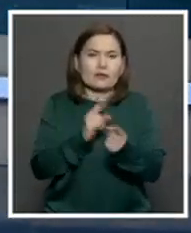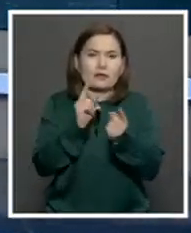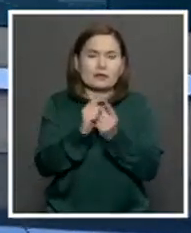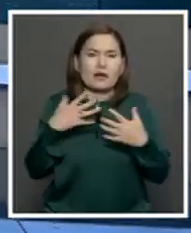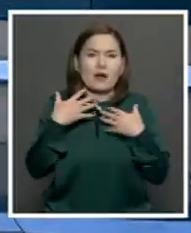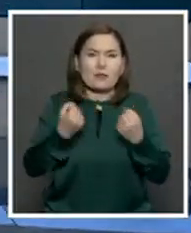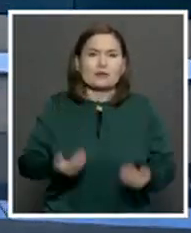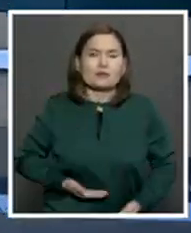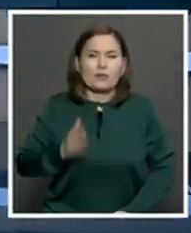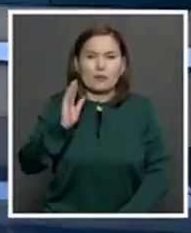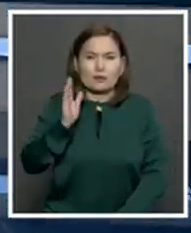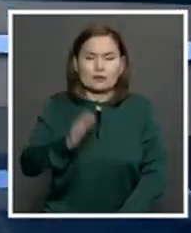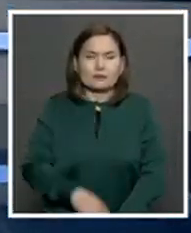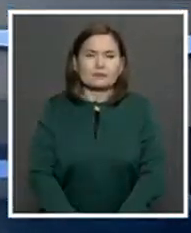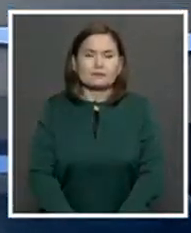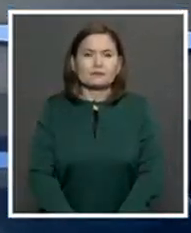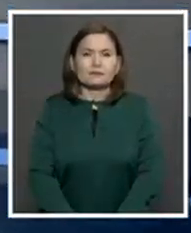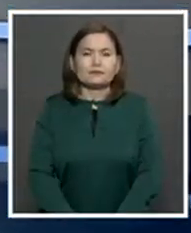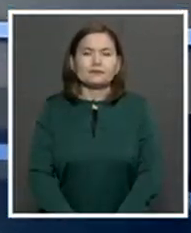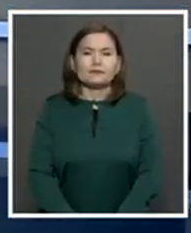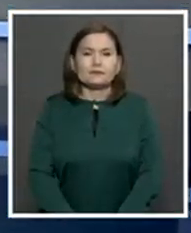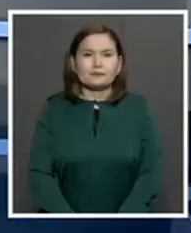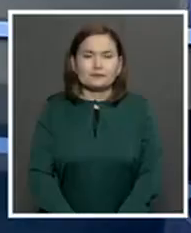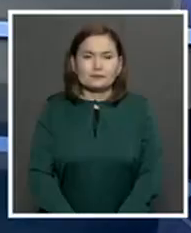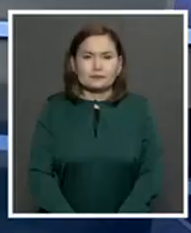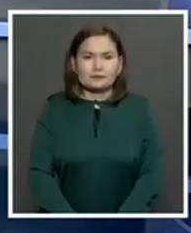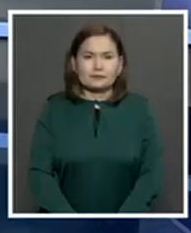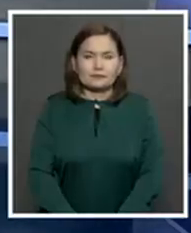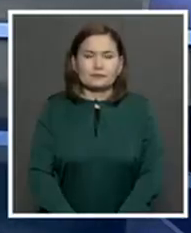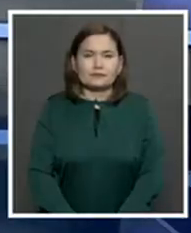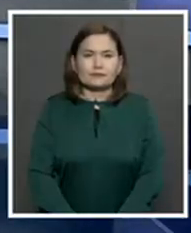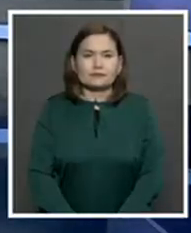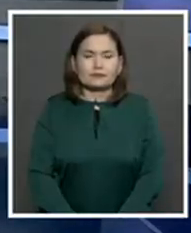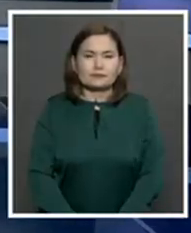болса, экранда көрсетілген нөмірлерге хабарласаңыздар болады. Әрі қарай ауа-райы болжаммен танысып болыңыздар.